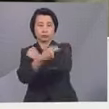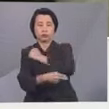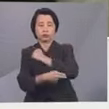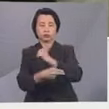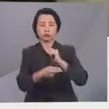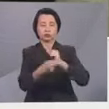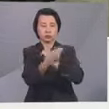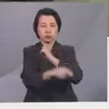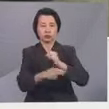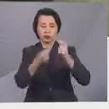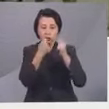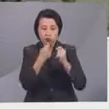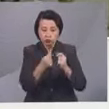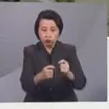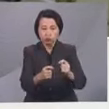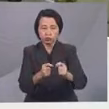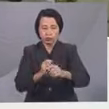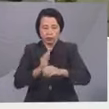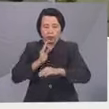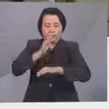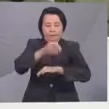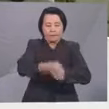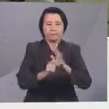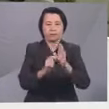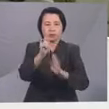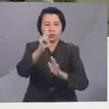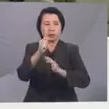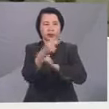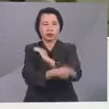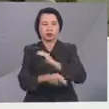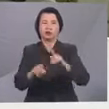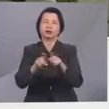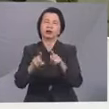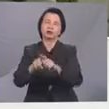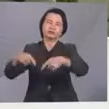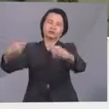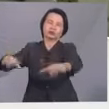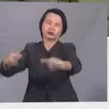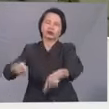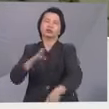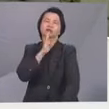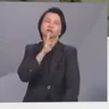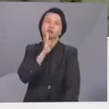mencatat cubaan rentas negeri tertinggi, ini macam pertandingan ya,